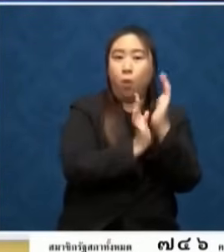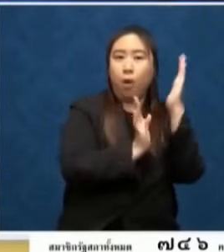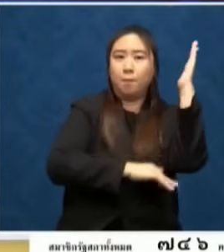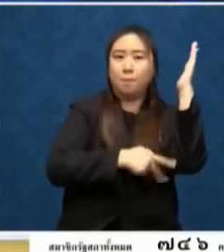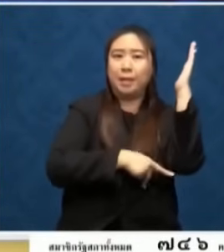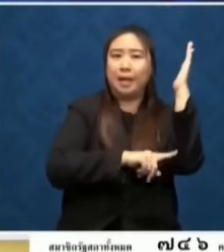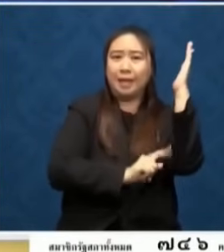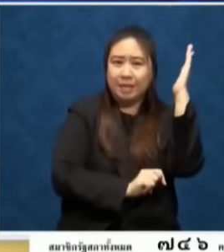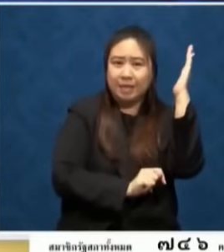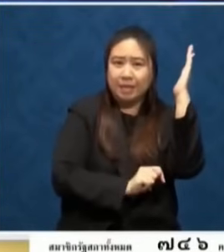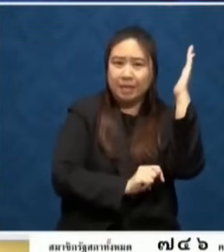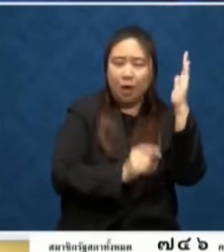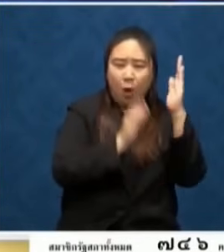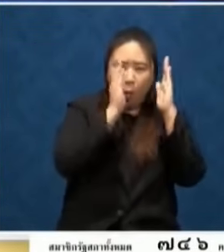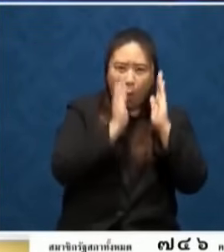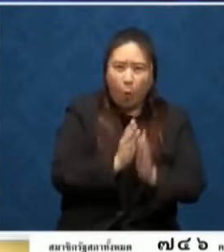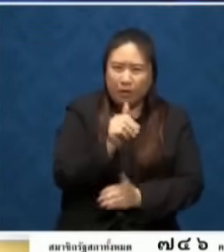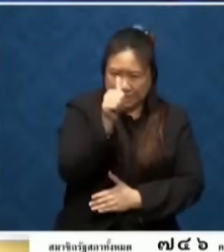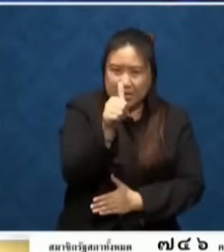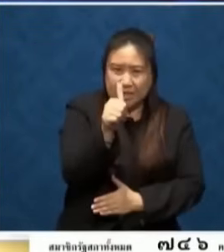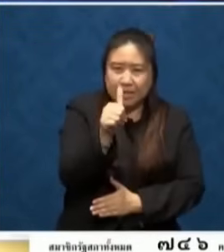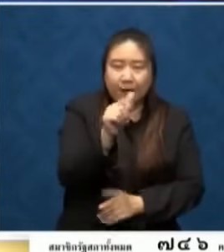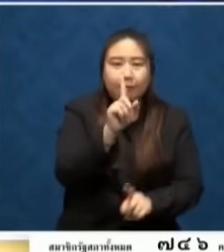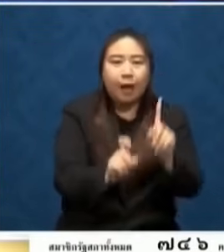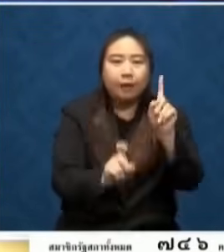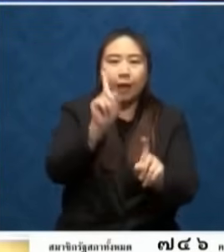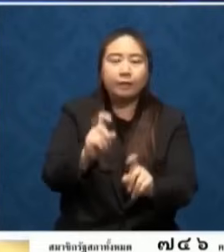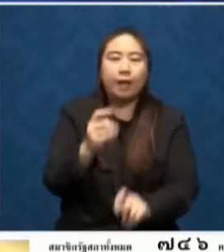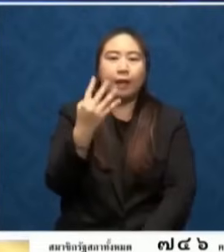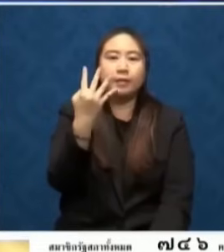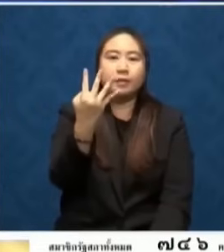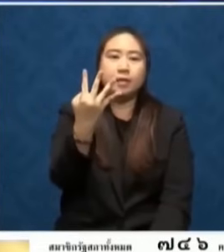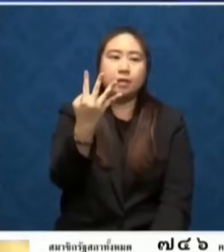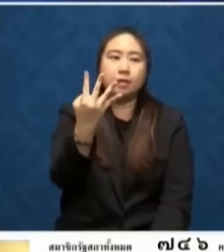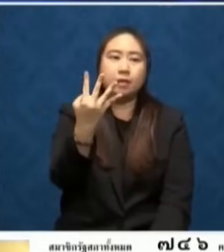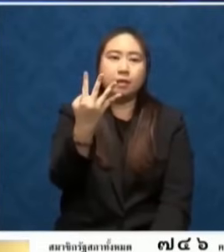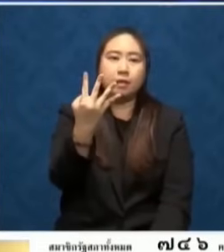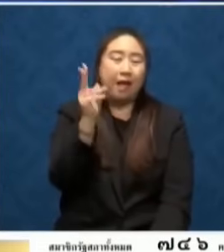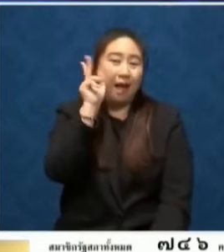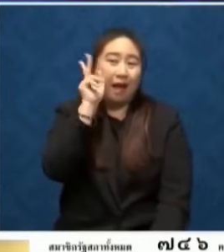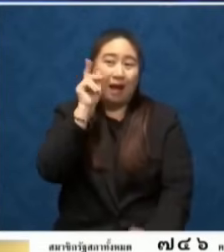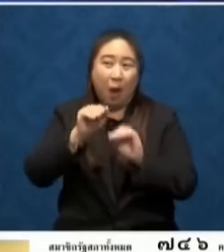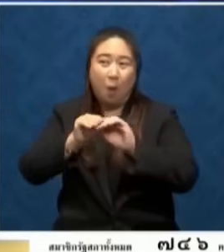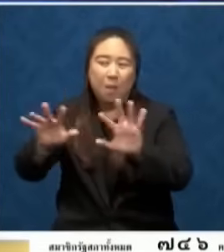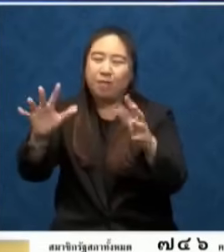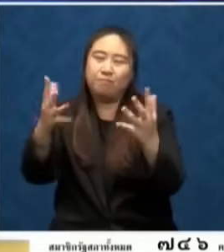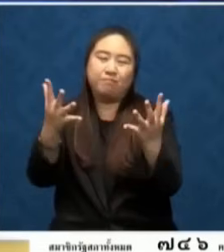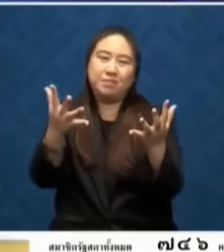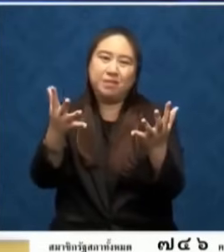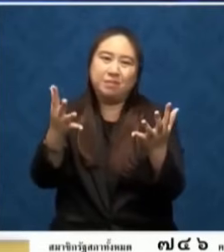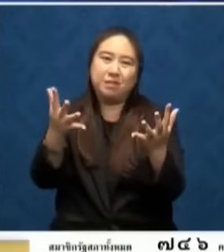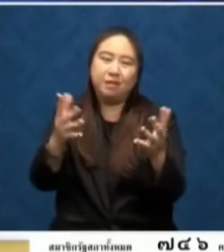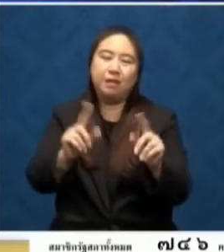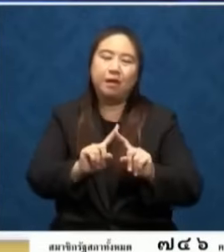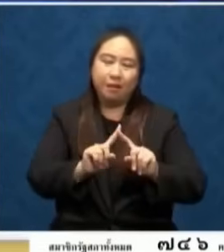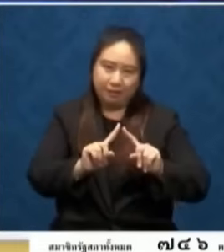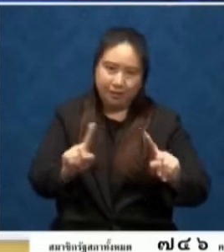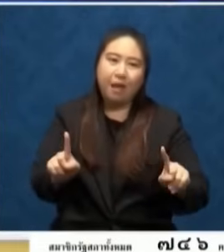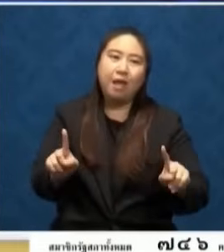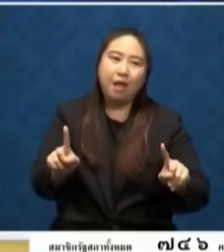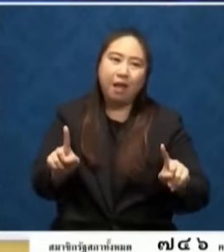ต4คนอาจจะไม่เป็นข่าวทั่วไปแต่ว่าสิ่ง